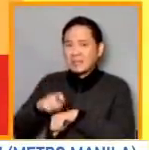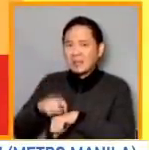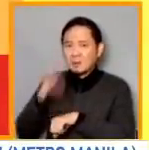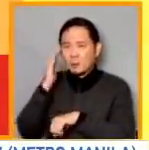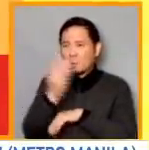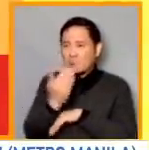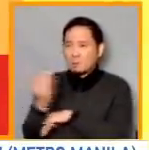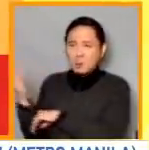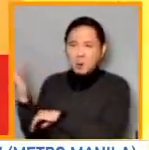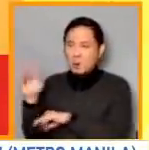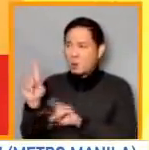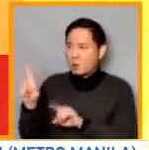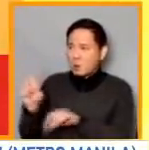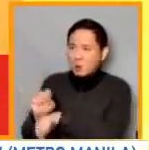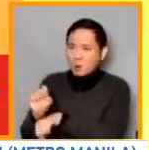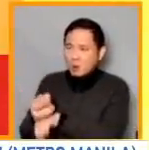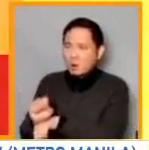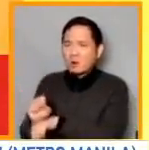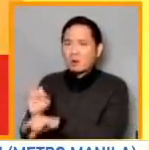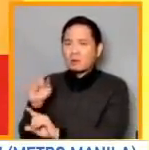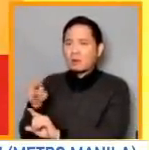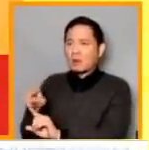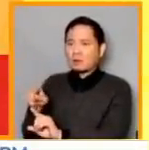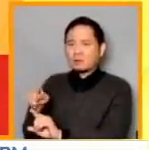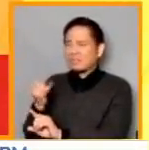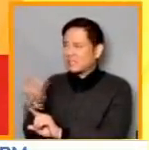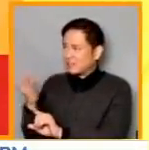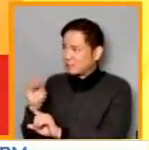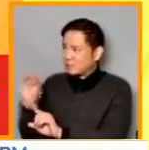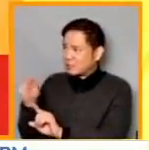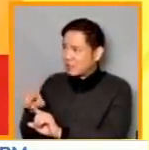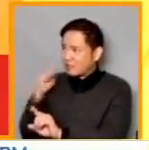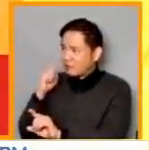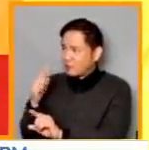percentage sa bus na bumabiyahe